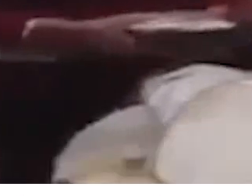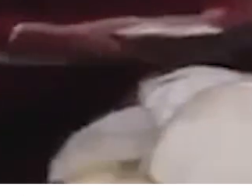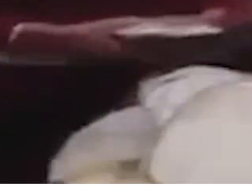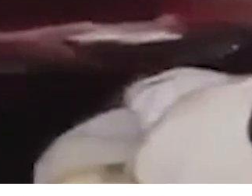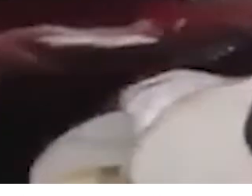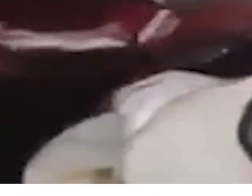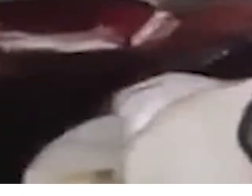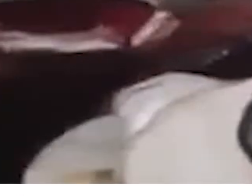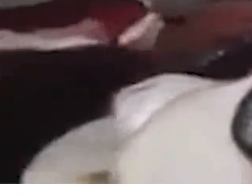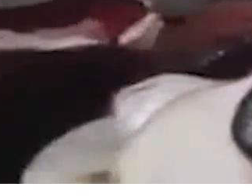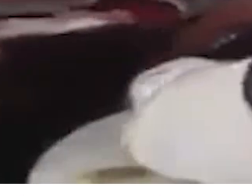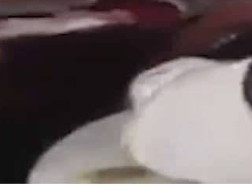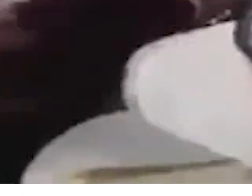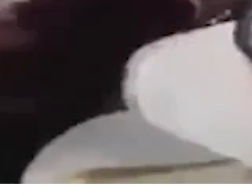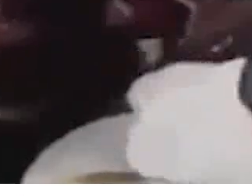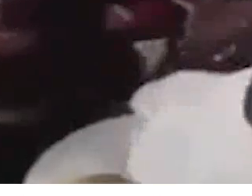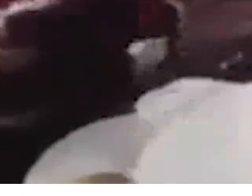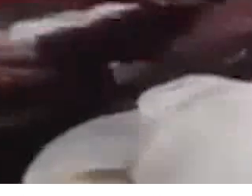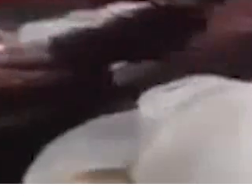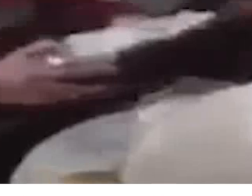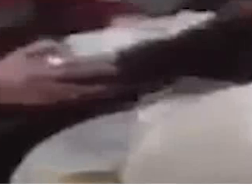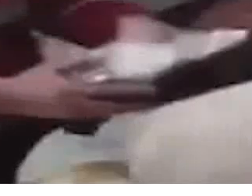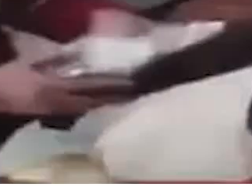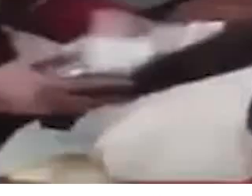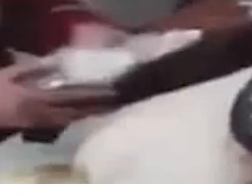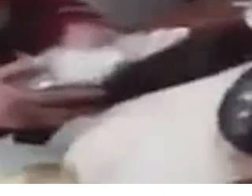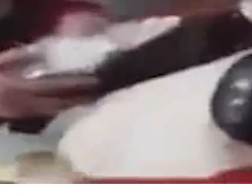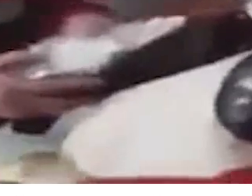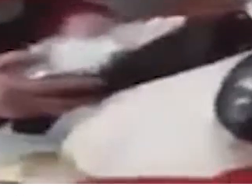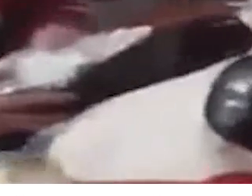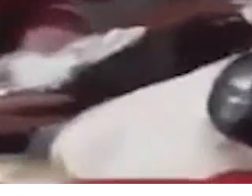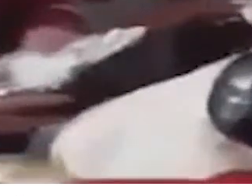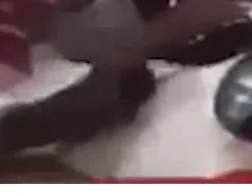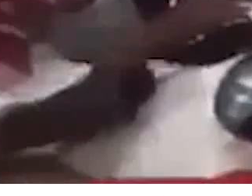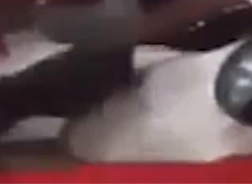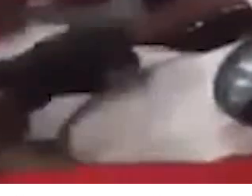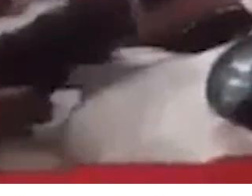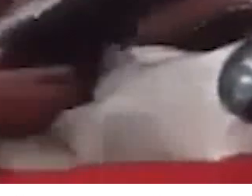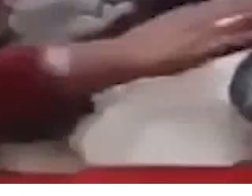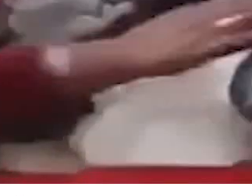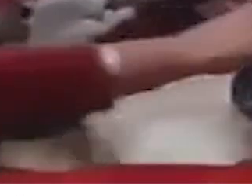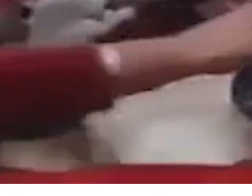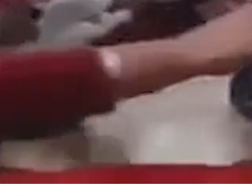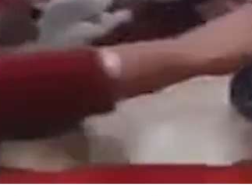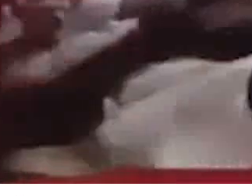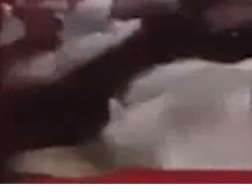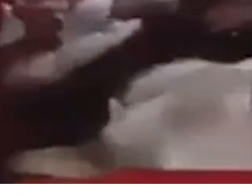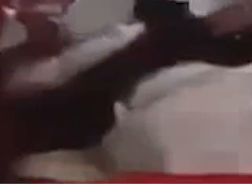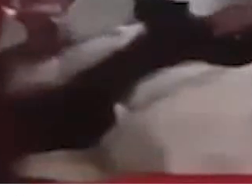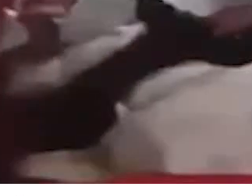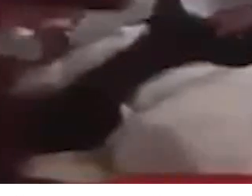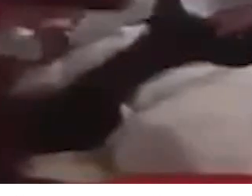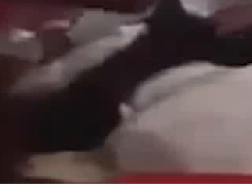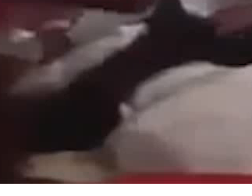pag sumamba ka, nagsimba ka sa simbahang Katoliko, tiyak na tiyak, pagpunta pa lang doon, kasalanan na gagawin